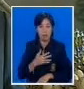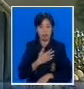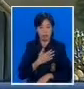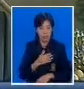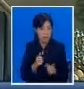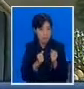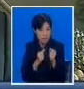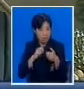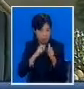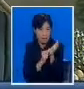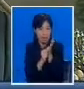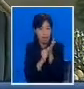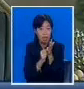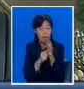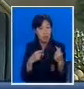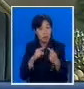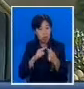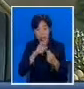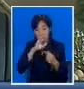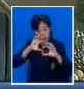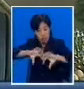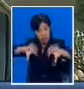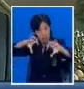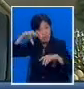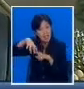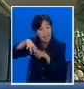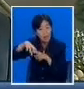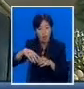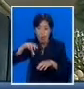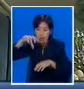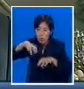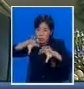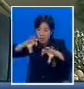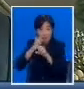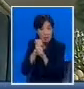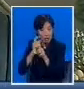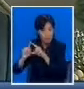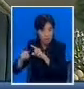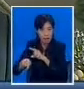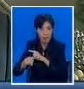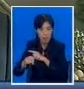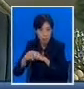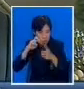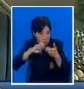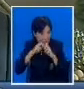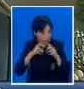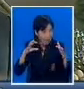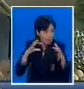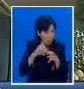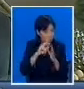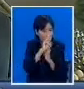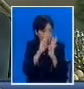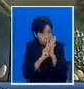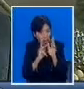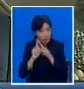ราชการของเราเองไปสร้างความสับสนไปตีความไปมีปัญหากับเขาทางกฎหมายผมก็